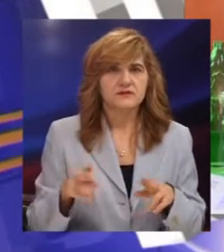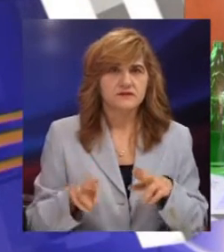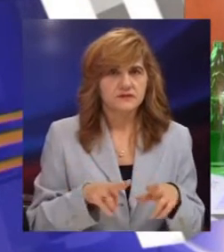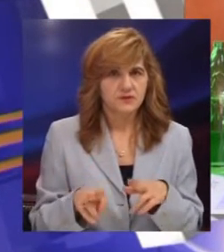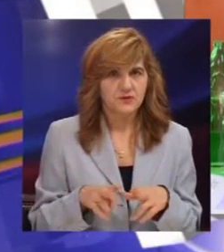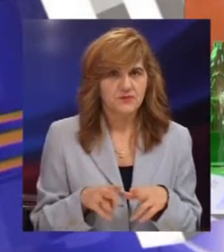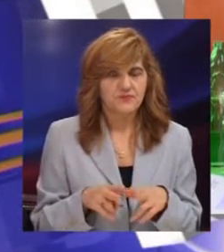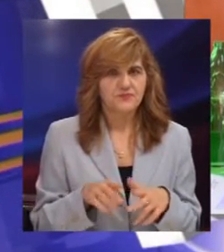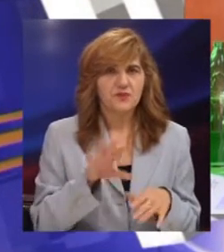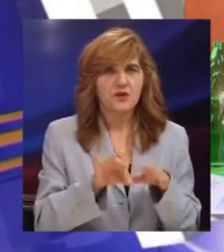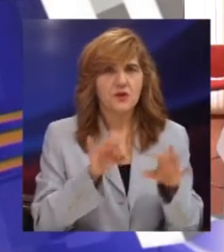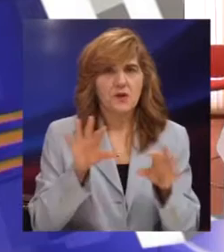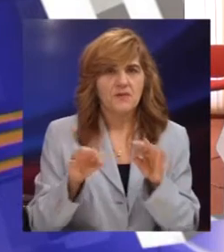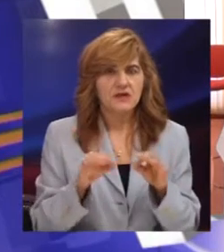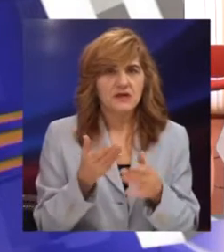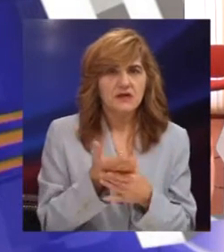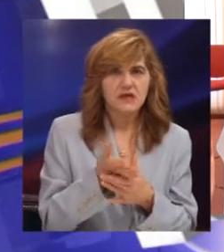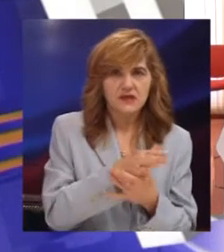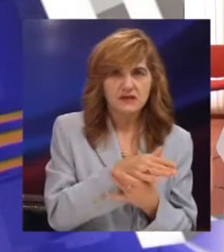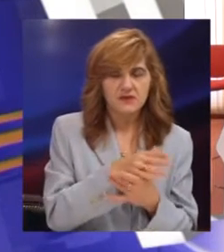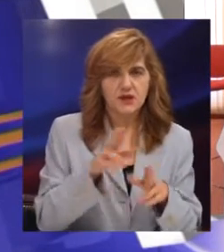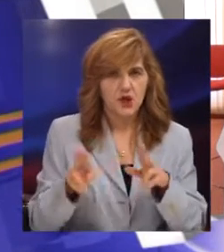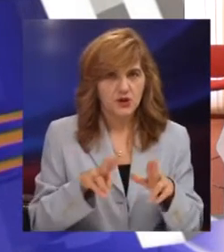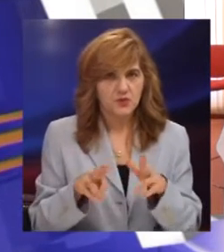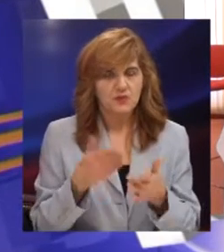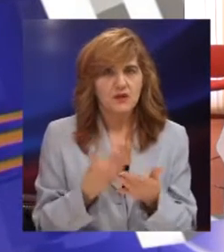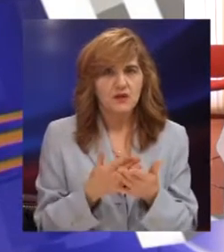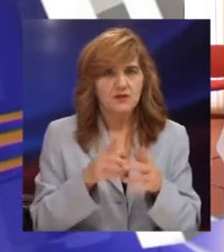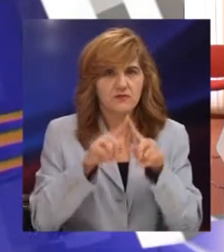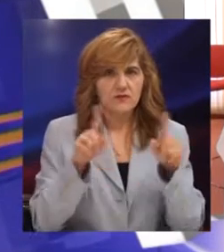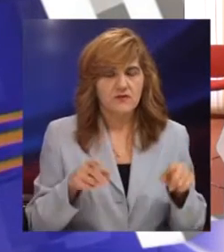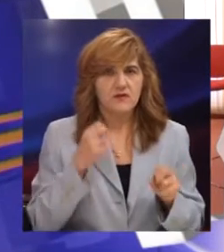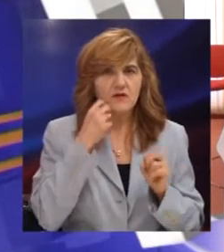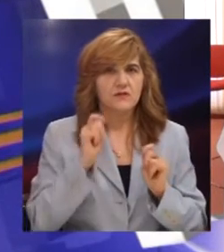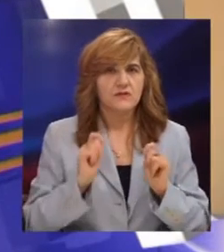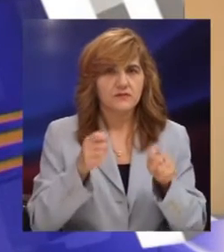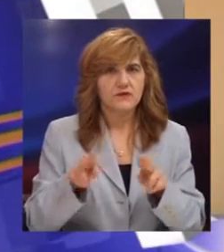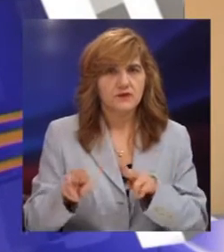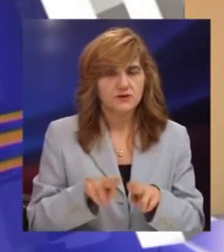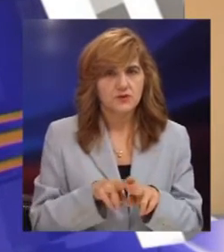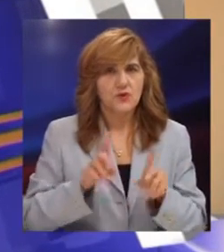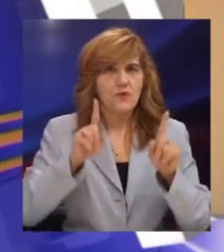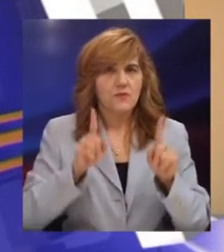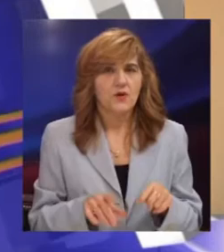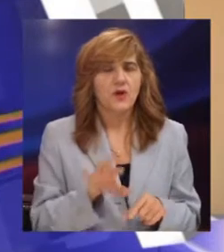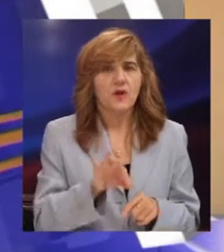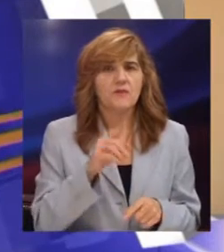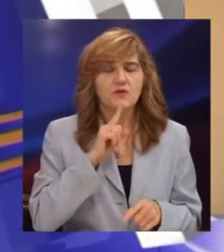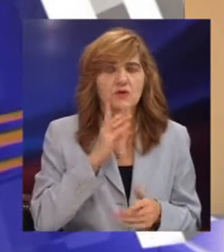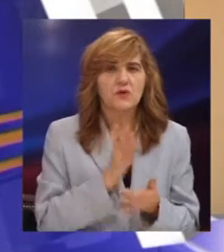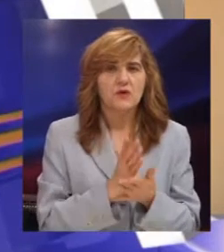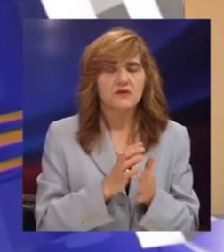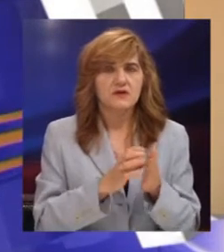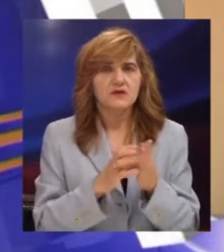neće biti u mogućnosti da bira između suda ili izvršitelja, već će prilikom podnošenja predloga za izvršenje morati da se opredeli za